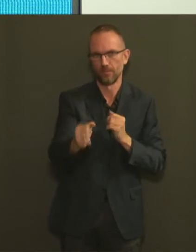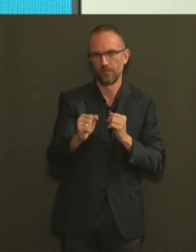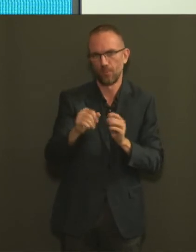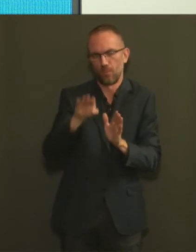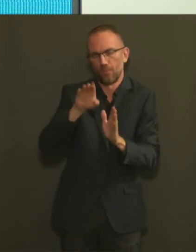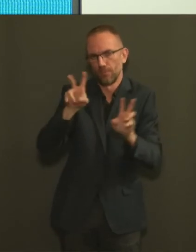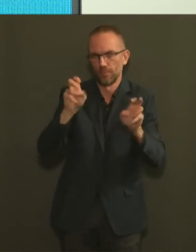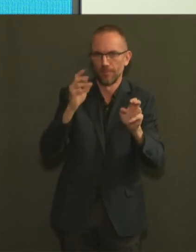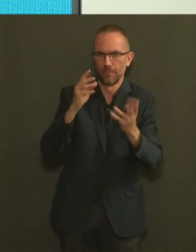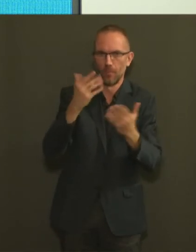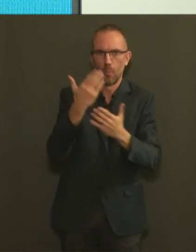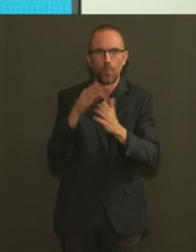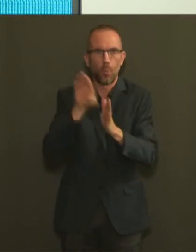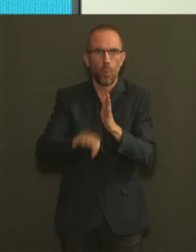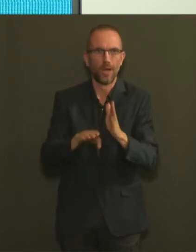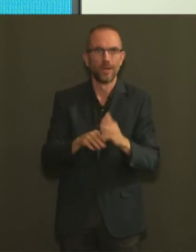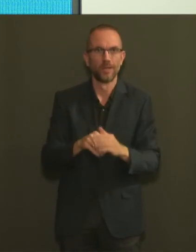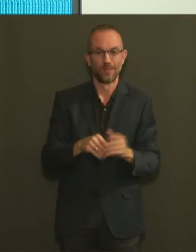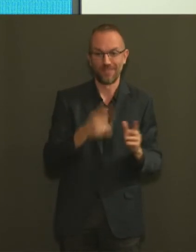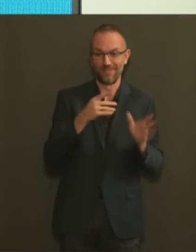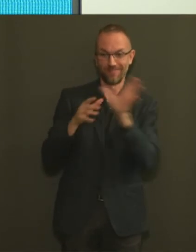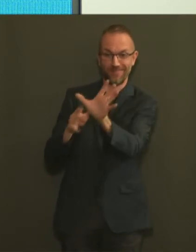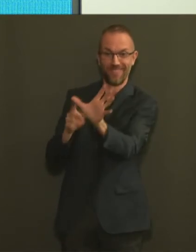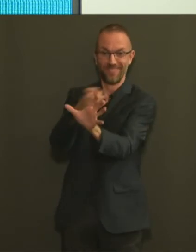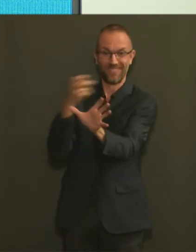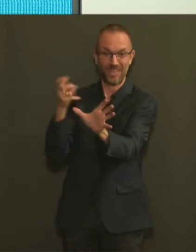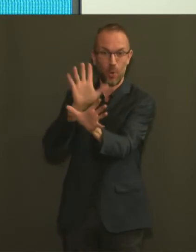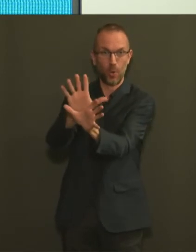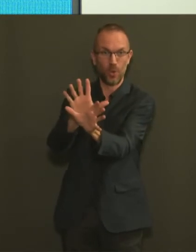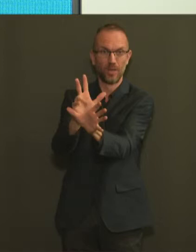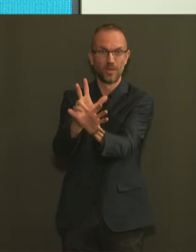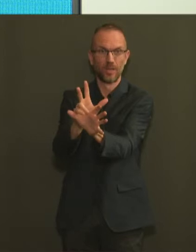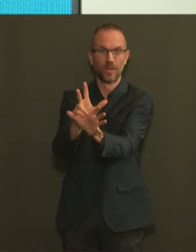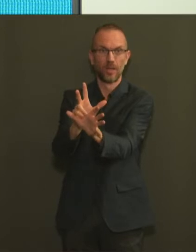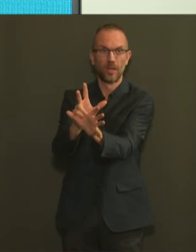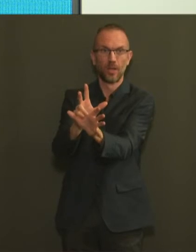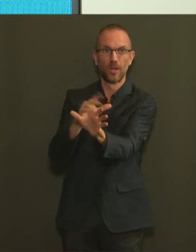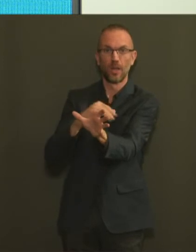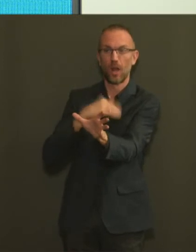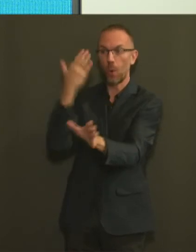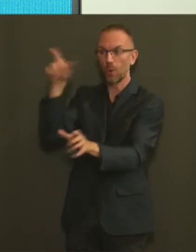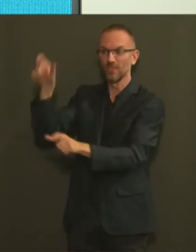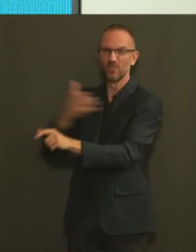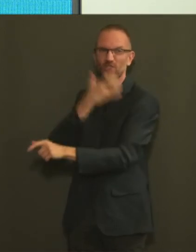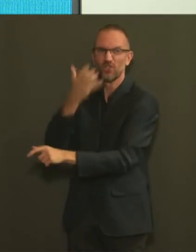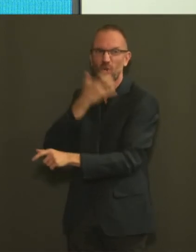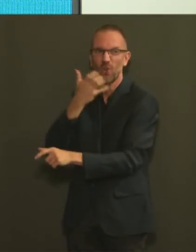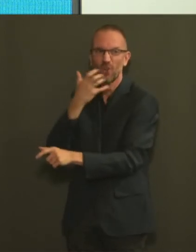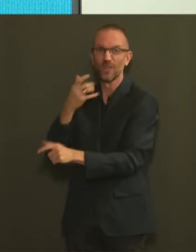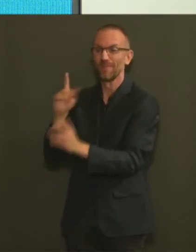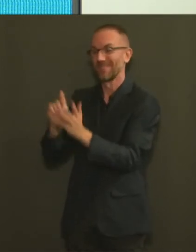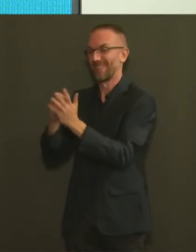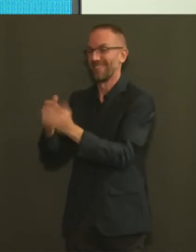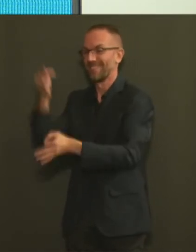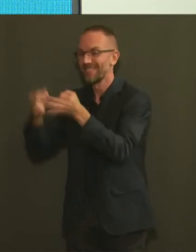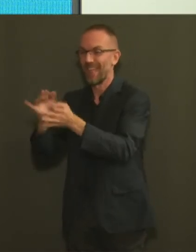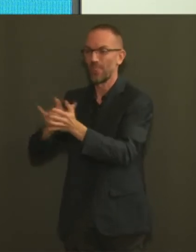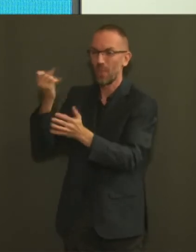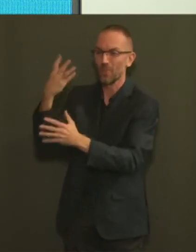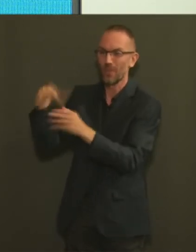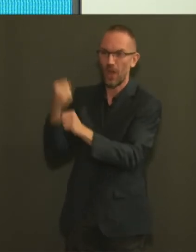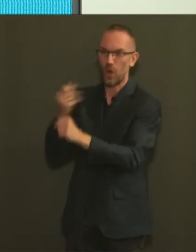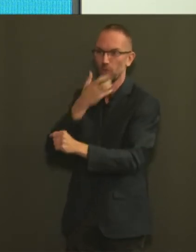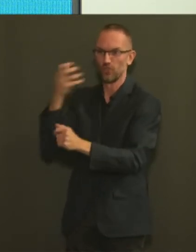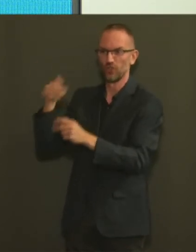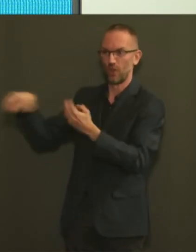radiateurs qui sont noël et nouvel an et ses radiateurs ce sera vous qui déciderez de la manière dont vous allez les